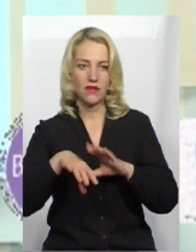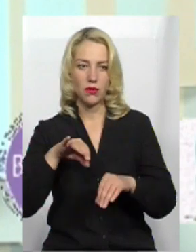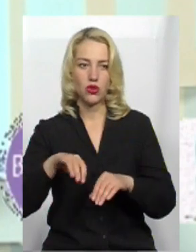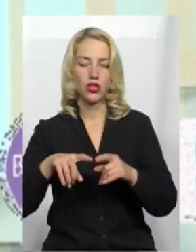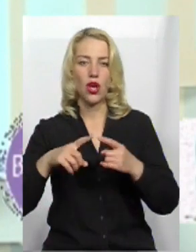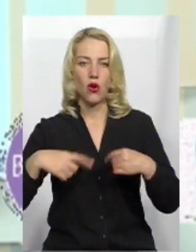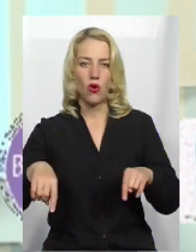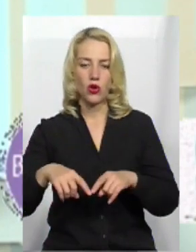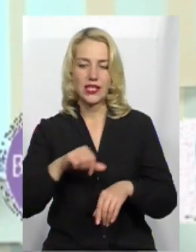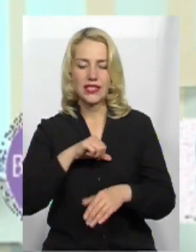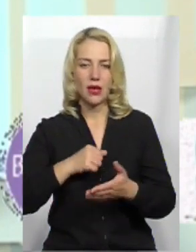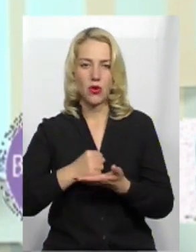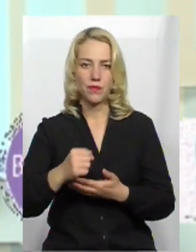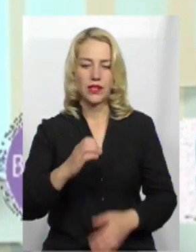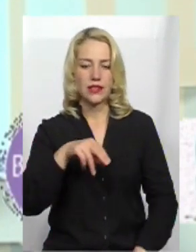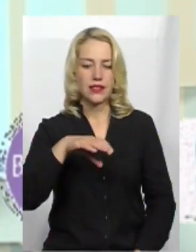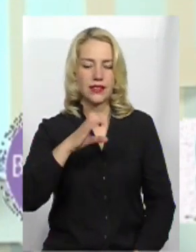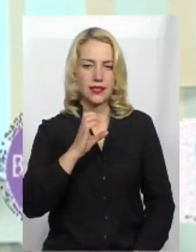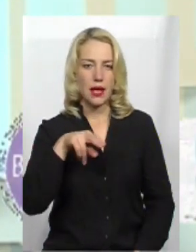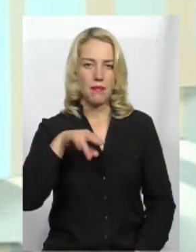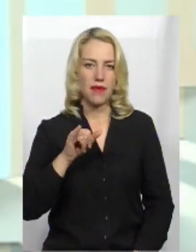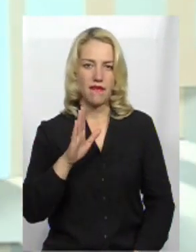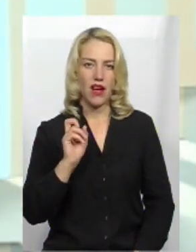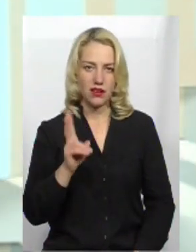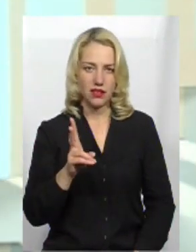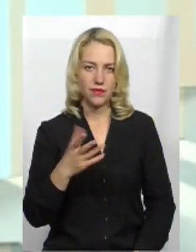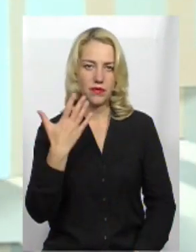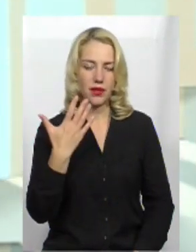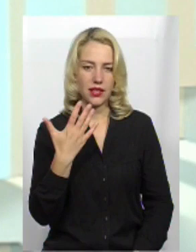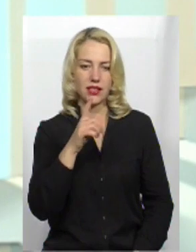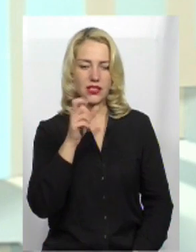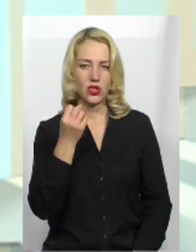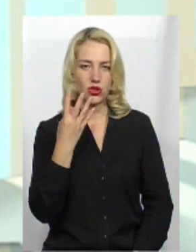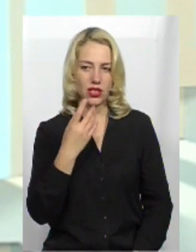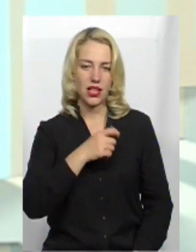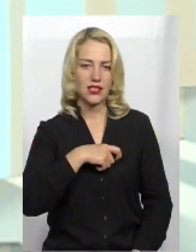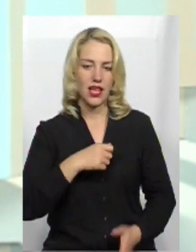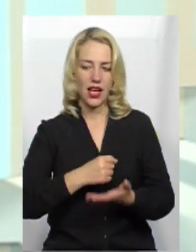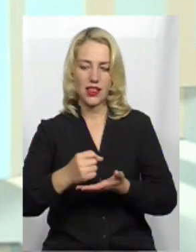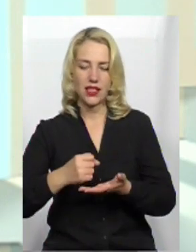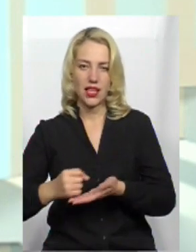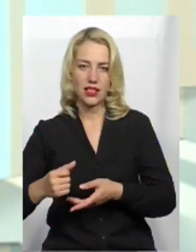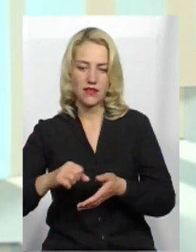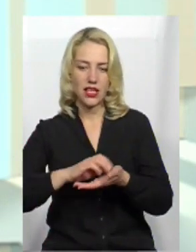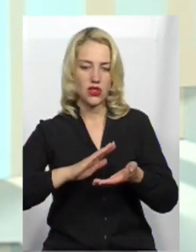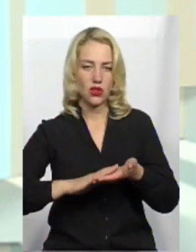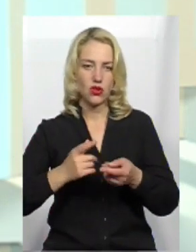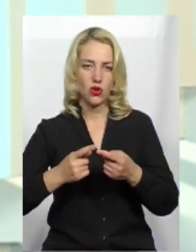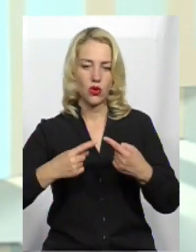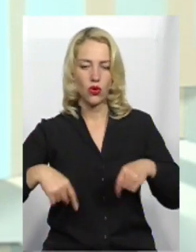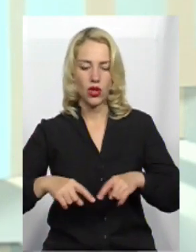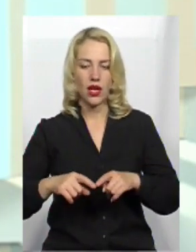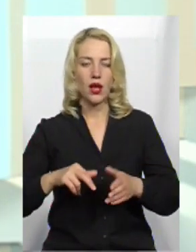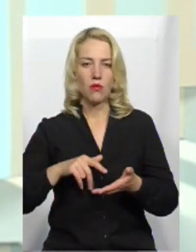округу, самовисуванцем Олександром Співаком. 5 із 14 кандидатів, зареєстрованих від цього округу,